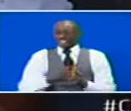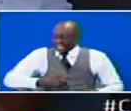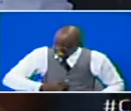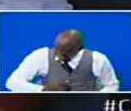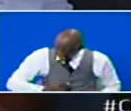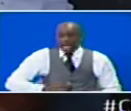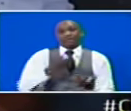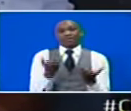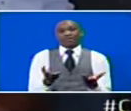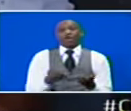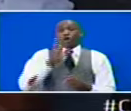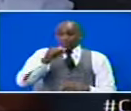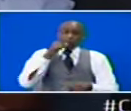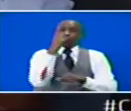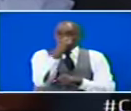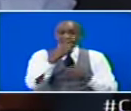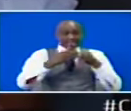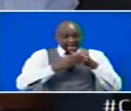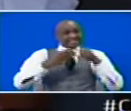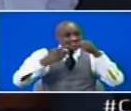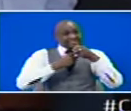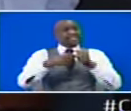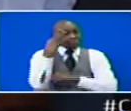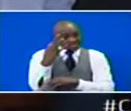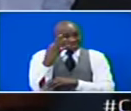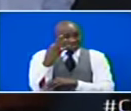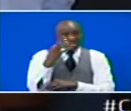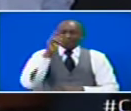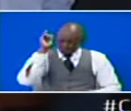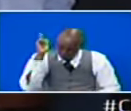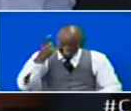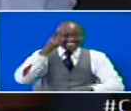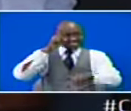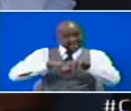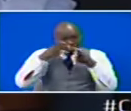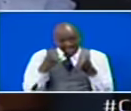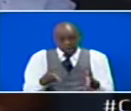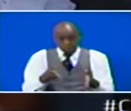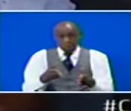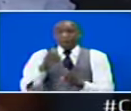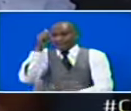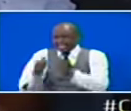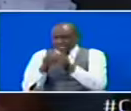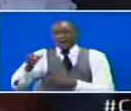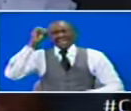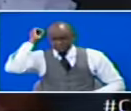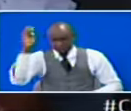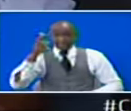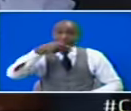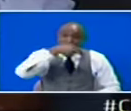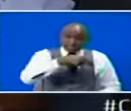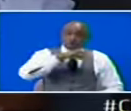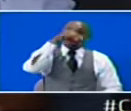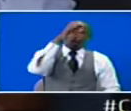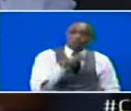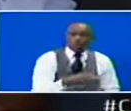Tangu 63. For the first time, bei ya maziwa inashinda bei